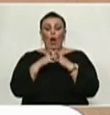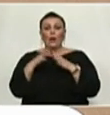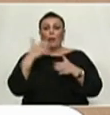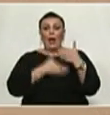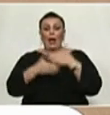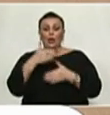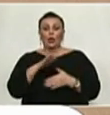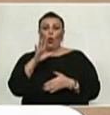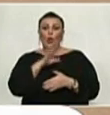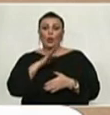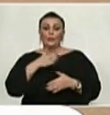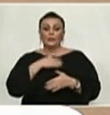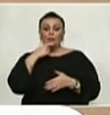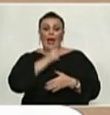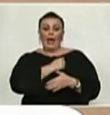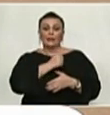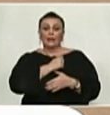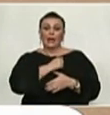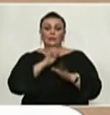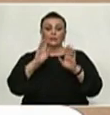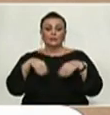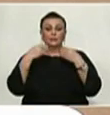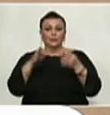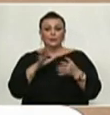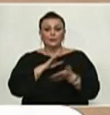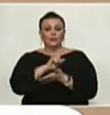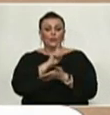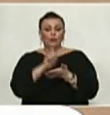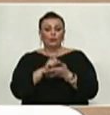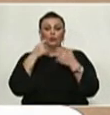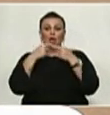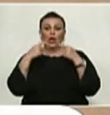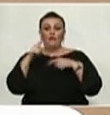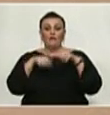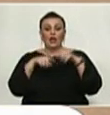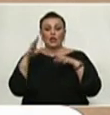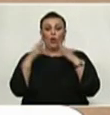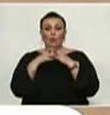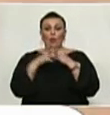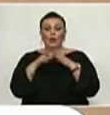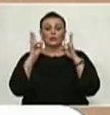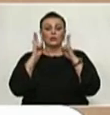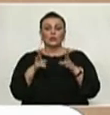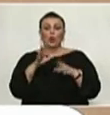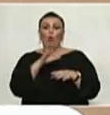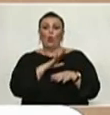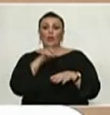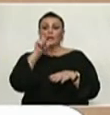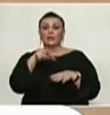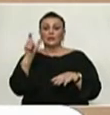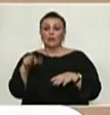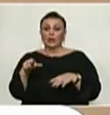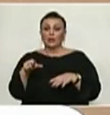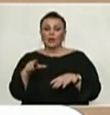olan bizim əskərlərimizə təqdim edildi və onun da mütləq əksəriyyəti vətən müharibəsi dövründə xəsarət almış insanlarımız